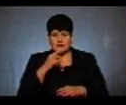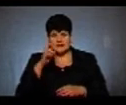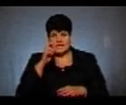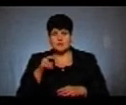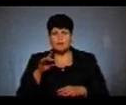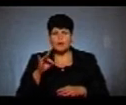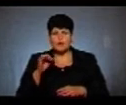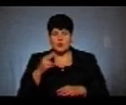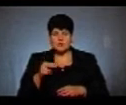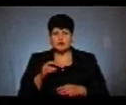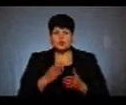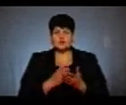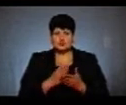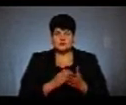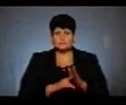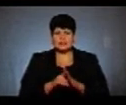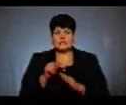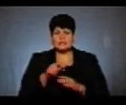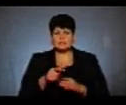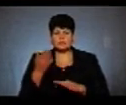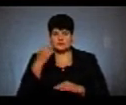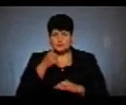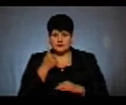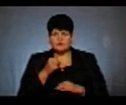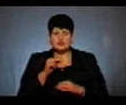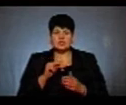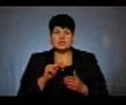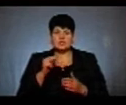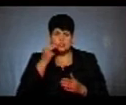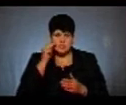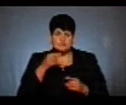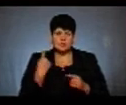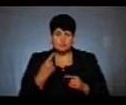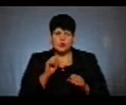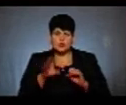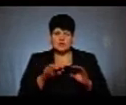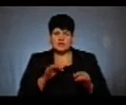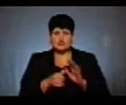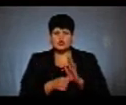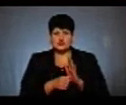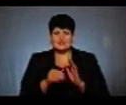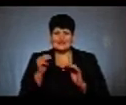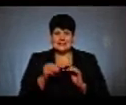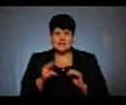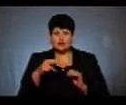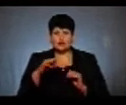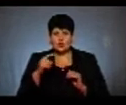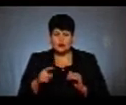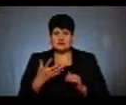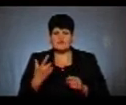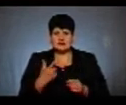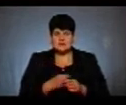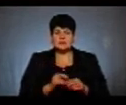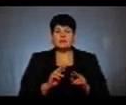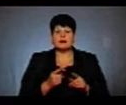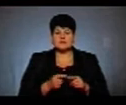Держпродспоживслужба. Започаткували її торік. На Чернігівщині розкидали близько 600 тисяч доз вакцини. Як це відбувалося,